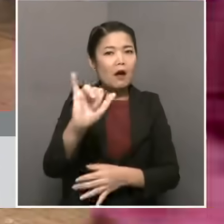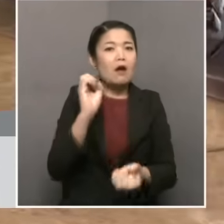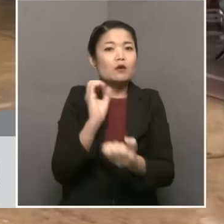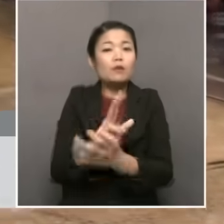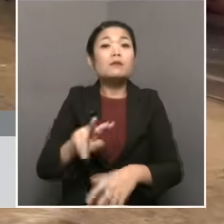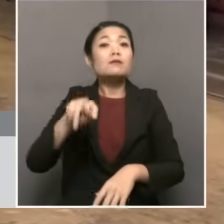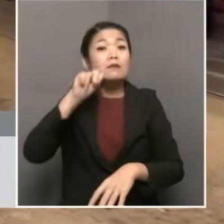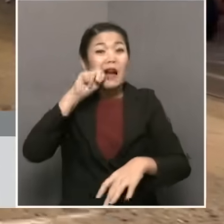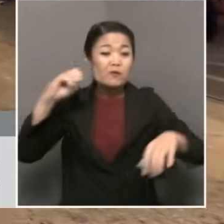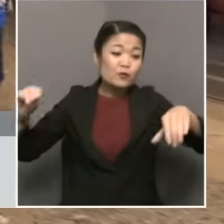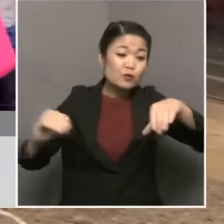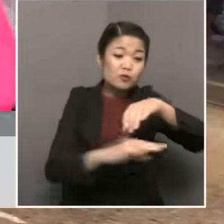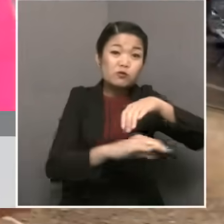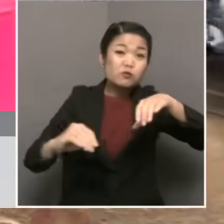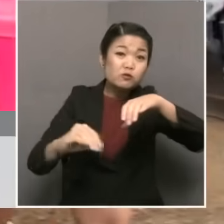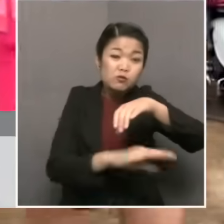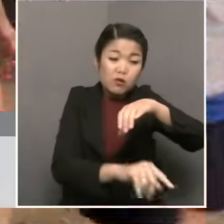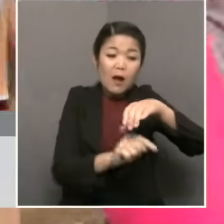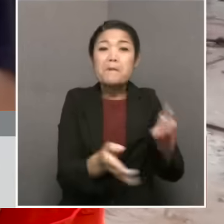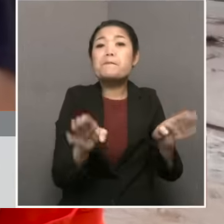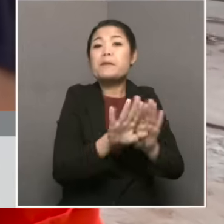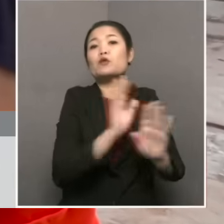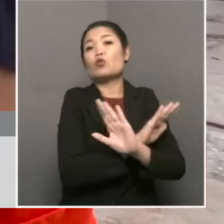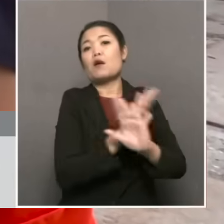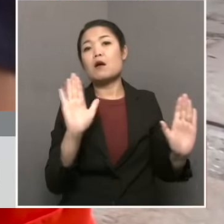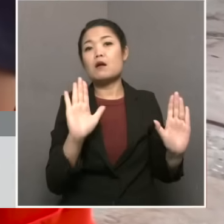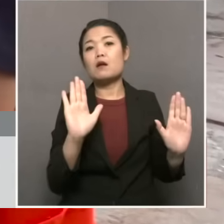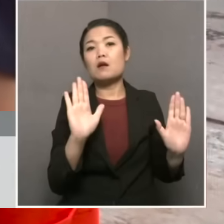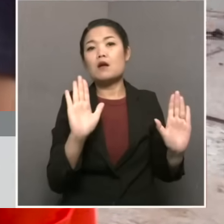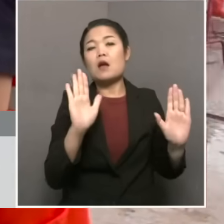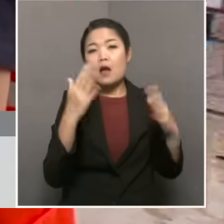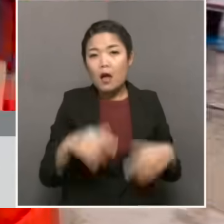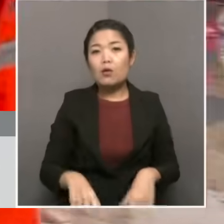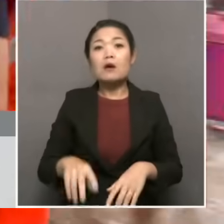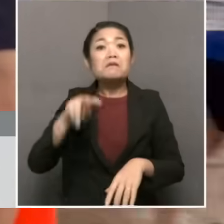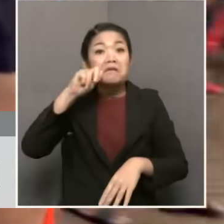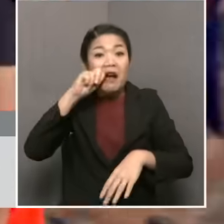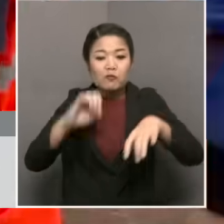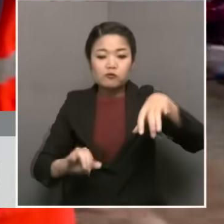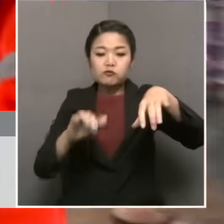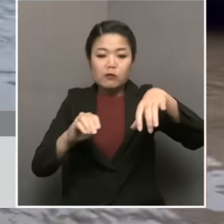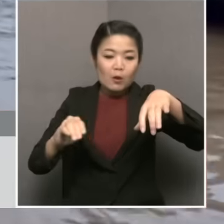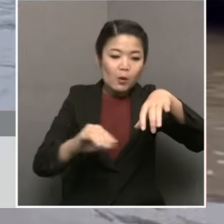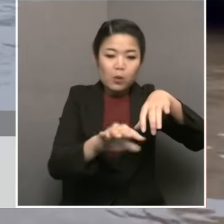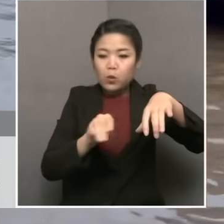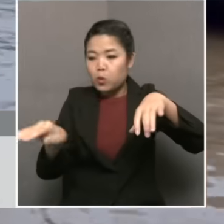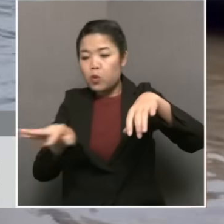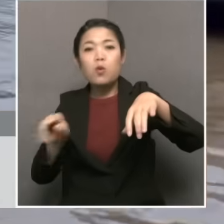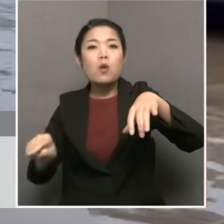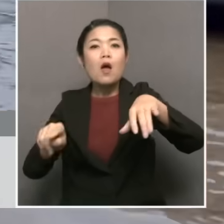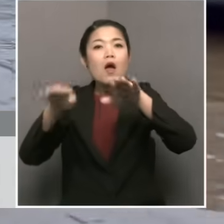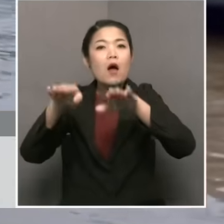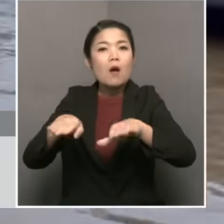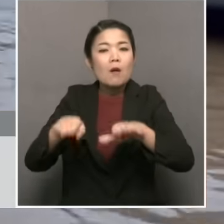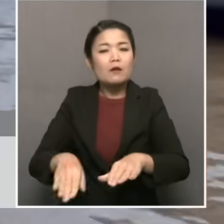น้ำเดิมที่มีนะคะต้องถูกปิดแล้วก็ยกเลิกการใช้ไปบางส่วนประสิทธิภาพการระบายน้ำลดลงไปค่ะตอนนี้กำลัง